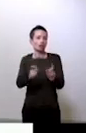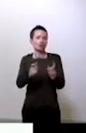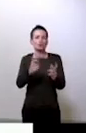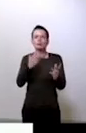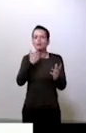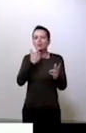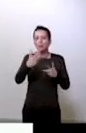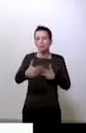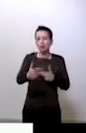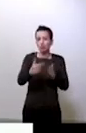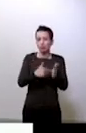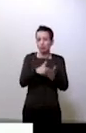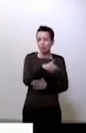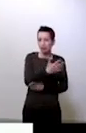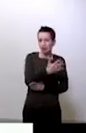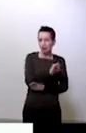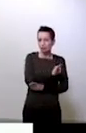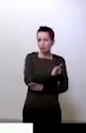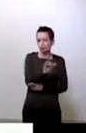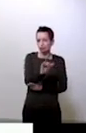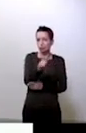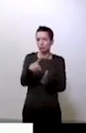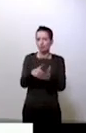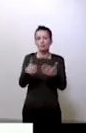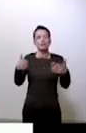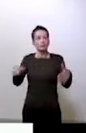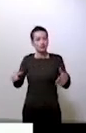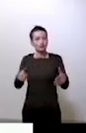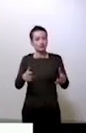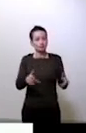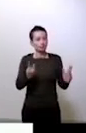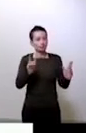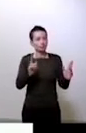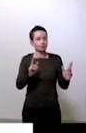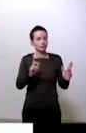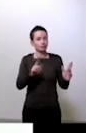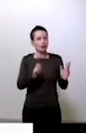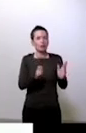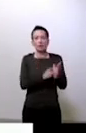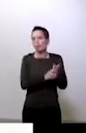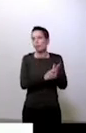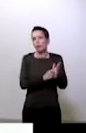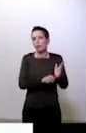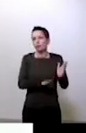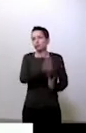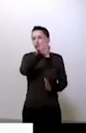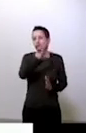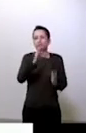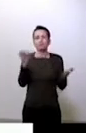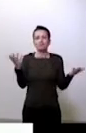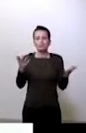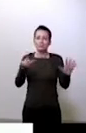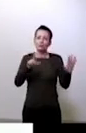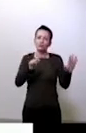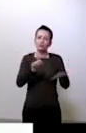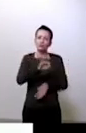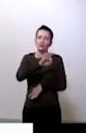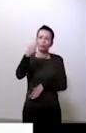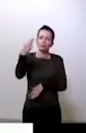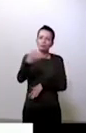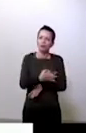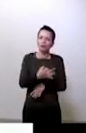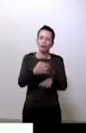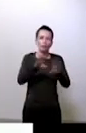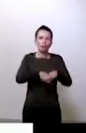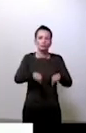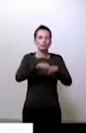période qui va de 2015 à 2016, un point culminant avec 70% de la production